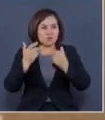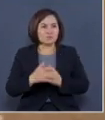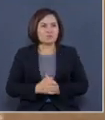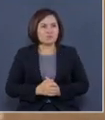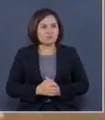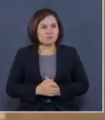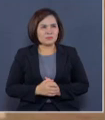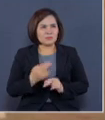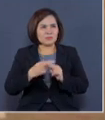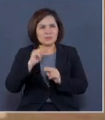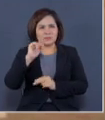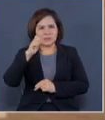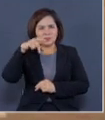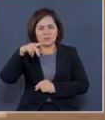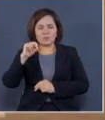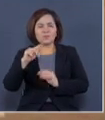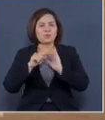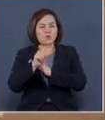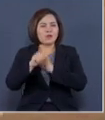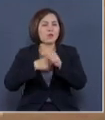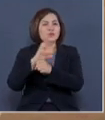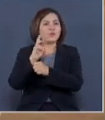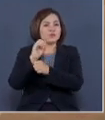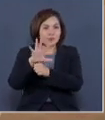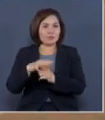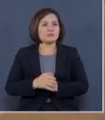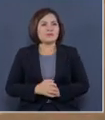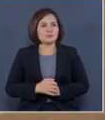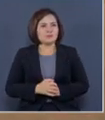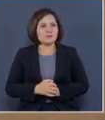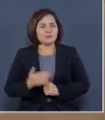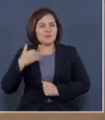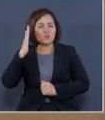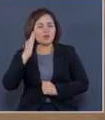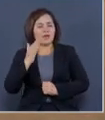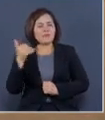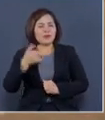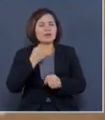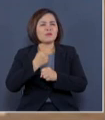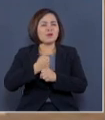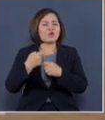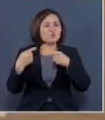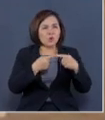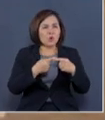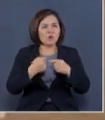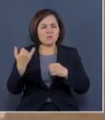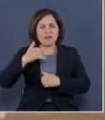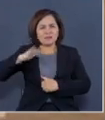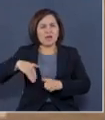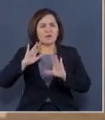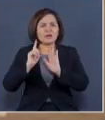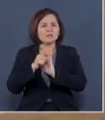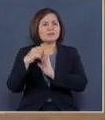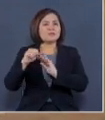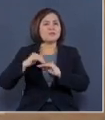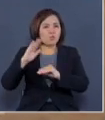ก็คือนายนิพนธ์อายุ65ปีแต่ปรากฏว่านายสมพานรปภ.ที่มารับช่วงต่อเนี่ยมาสายไป10กว่านาทีค่ะ